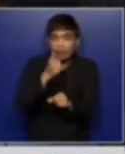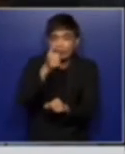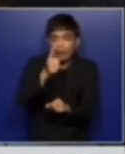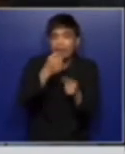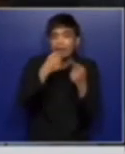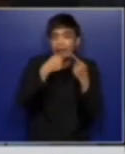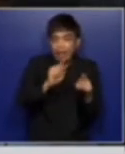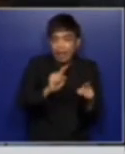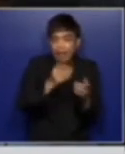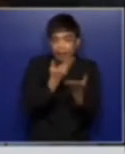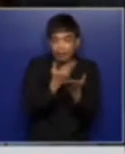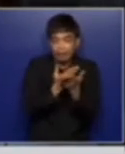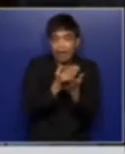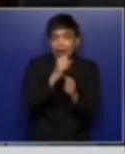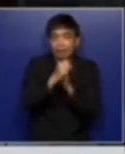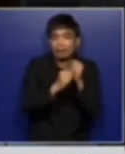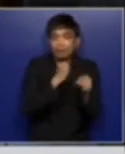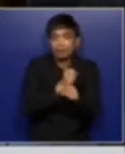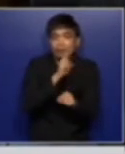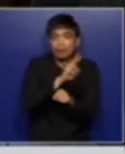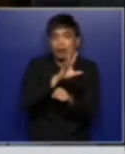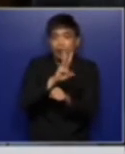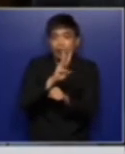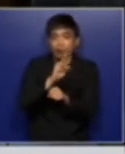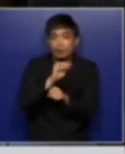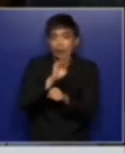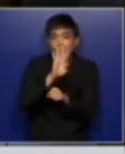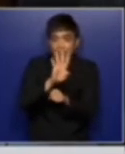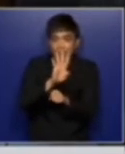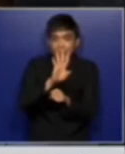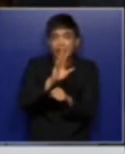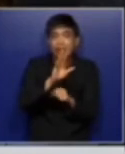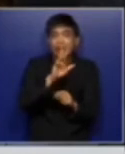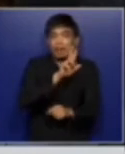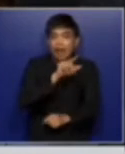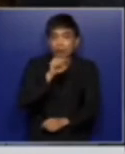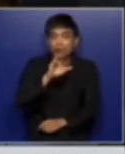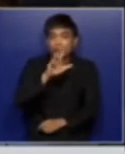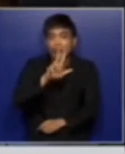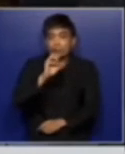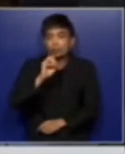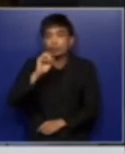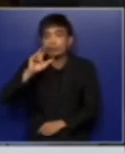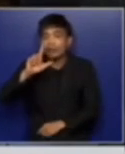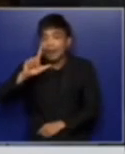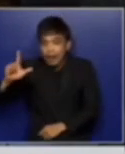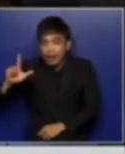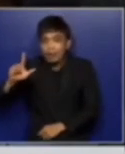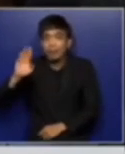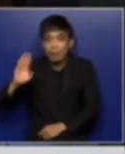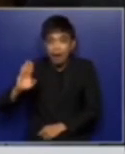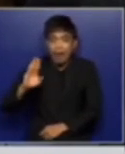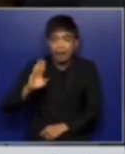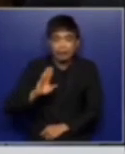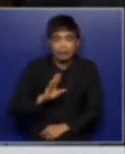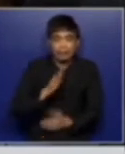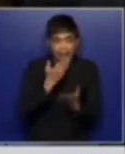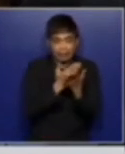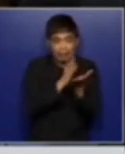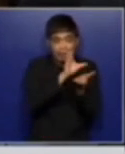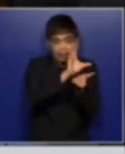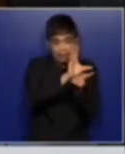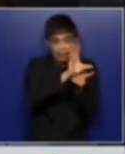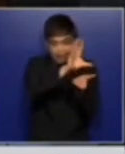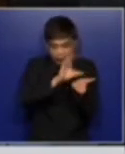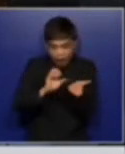ณปี2564เนี่ย 3.30 ล้านล้านเนี่ยนะครับแทนที่ว่าจะเอาไปกระตุ้นเศรษฐกิจ